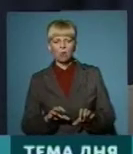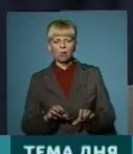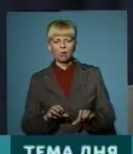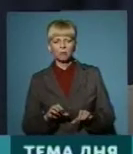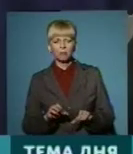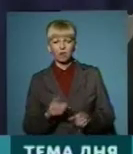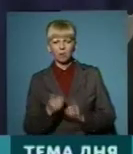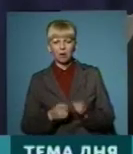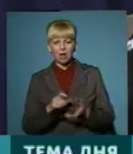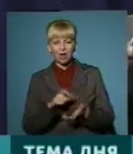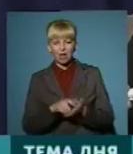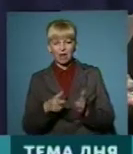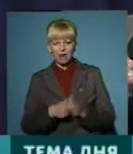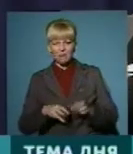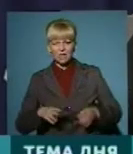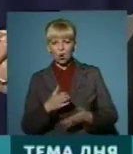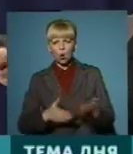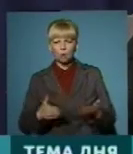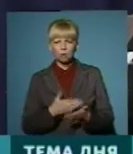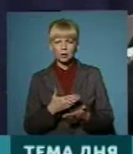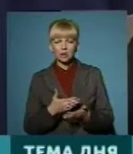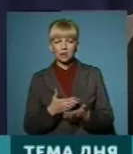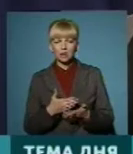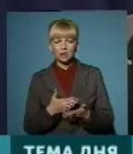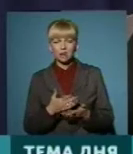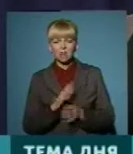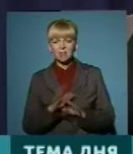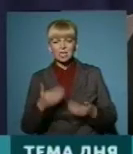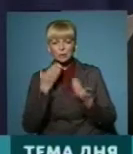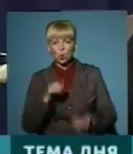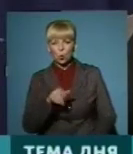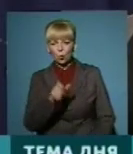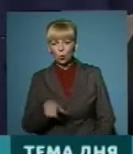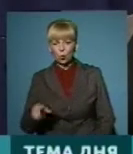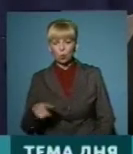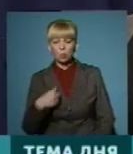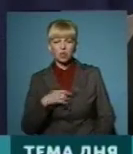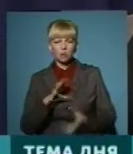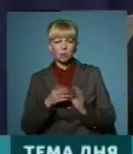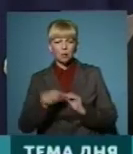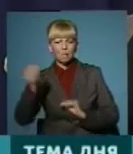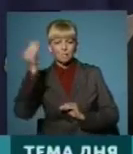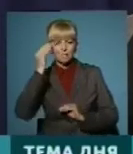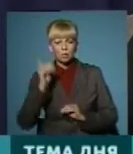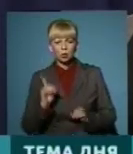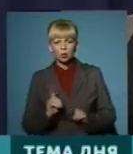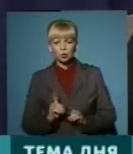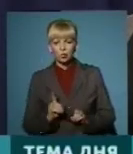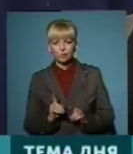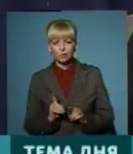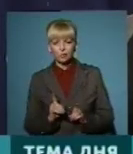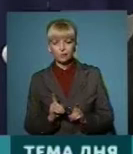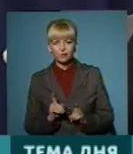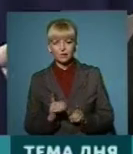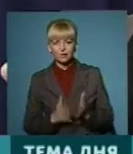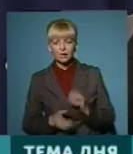постановами Кабміна, відмінили і вибросили цих людей, не спрашивая. У мене взагалі там мислі пов'язані з тим, що земля,